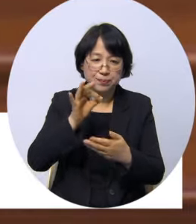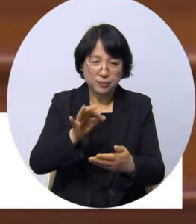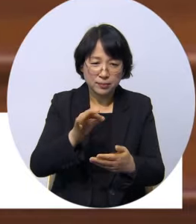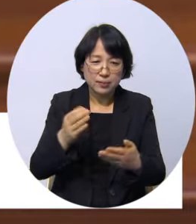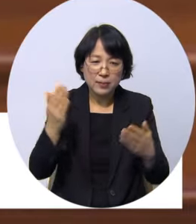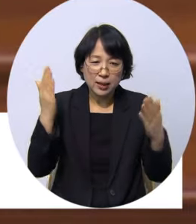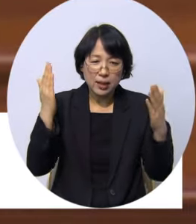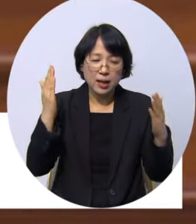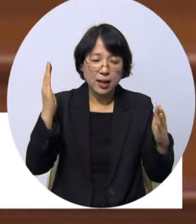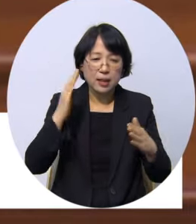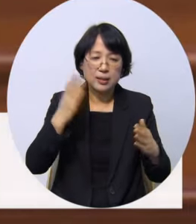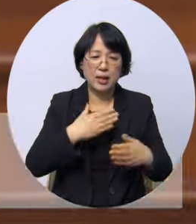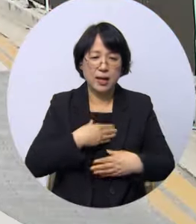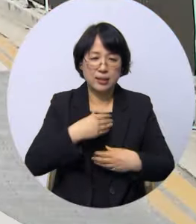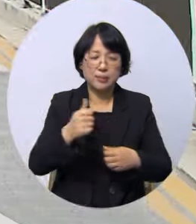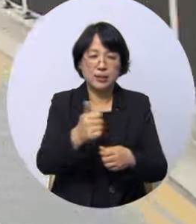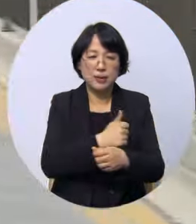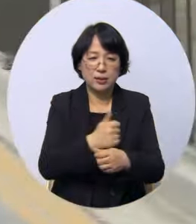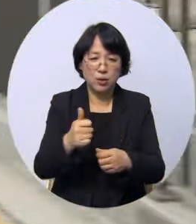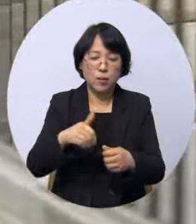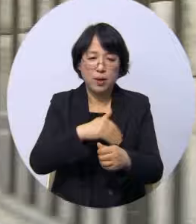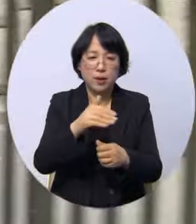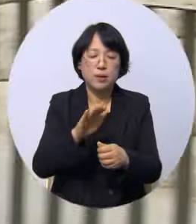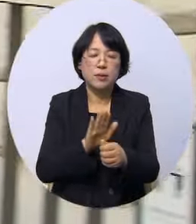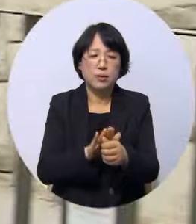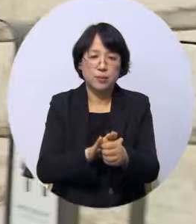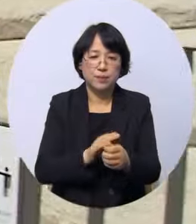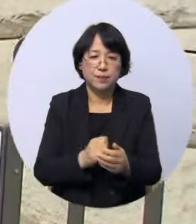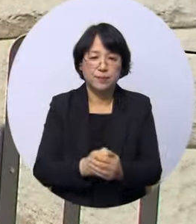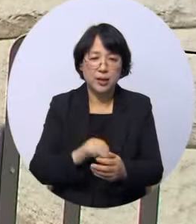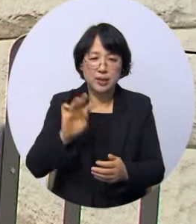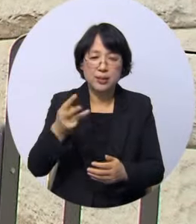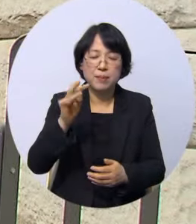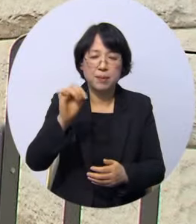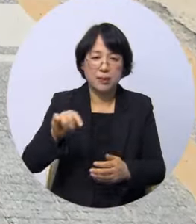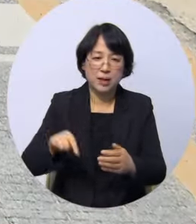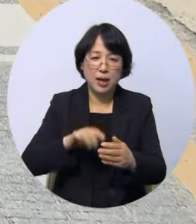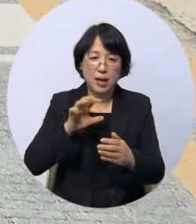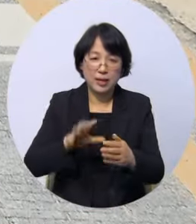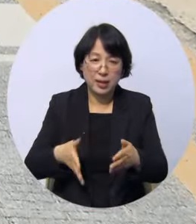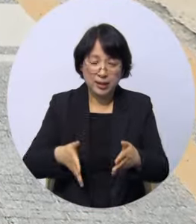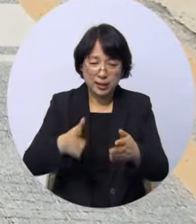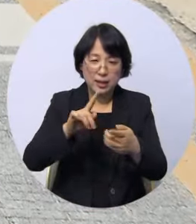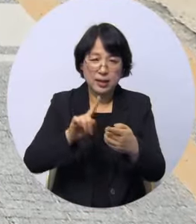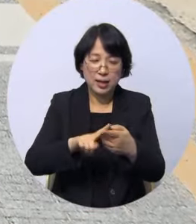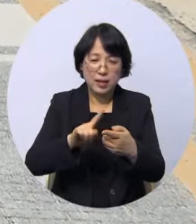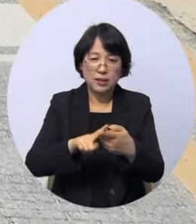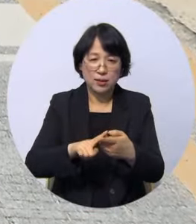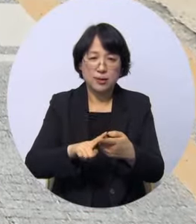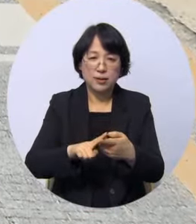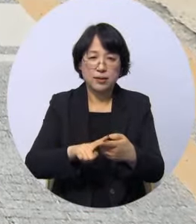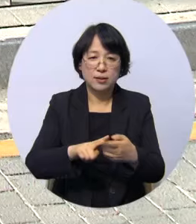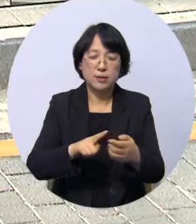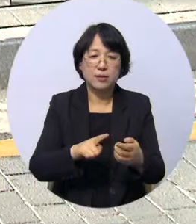개선을 강화하겠습니다 학교 반경 300m 이내 통로에 대해선 과속 방지턱과 무단 방지